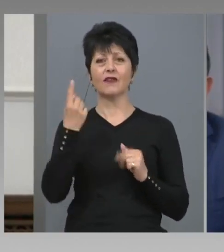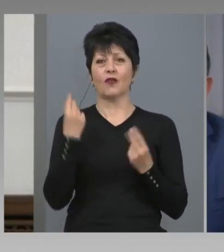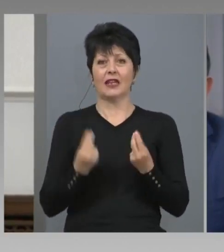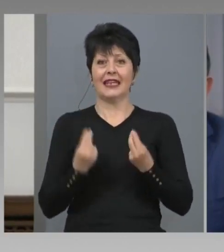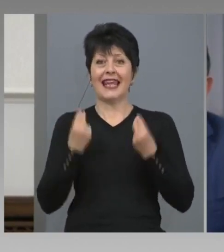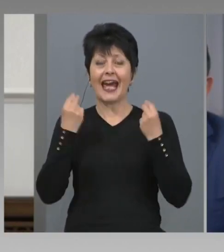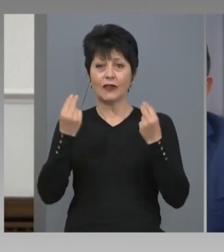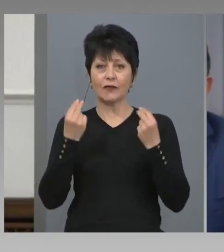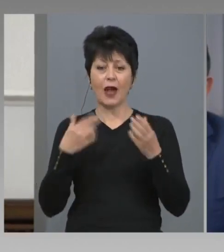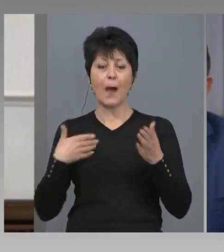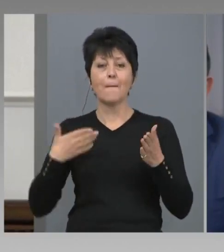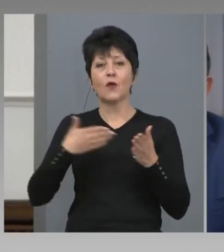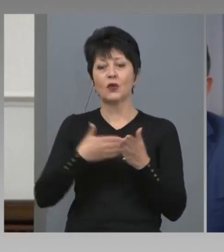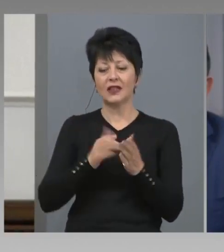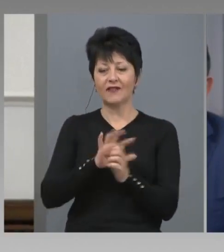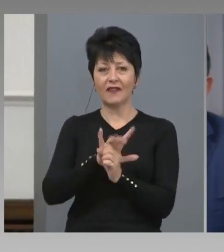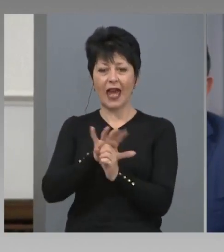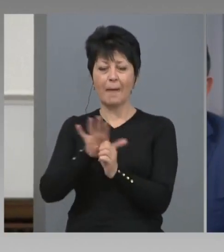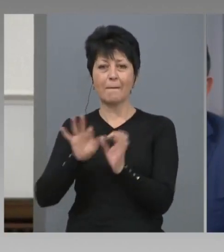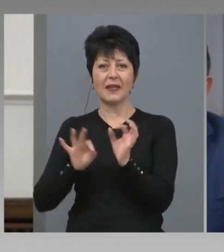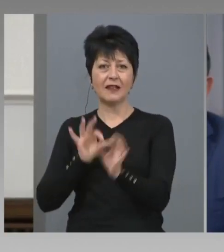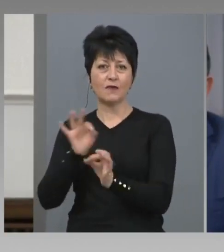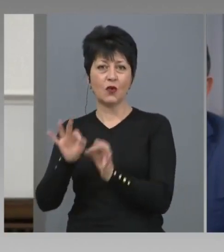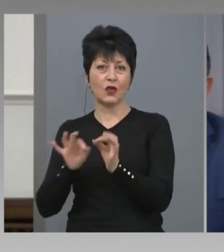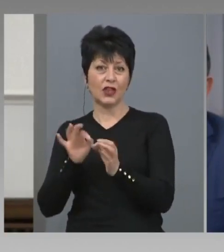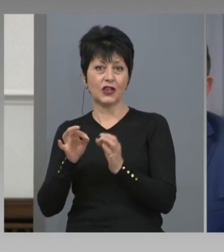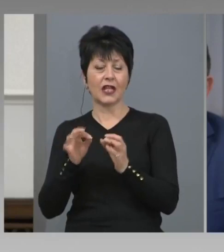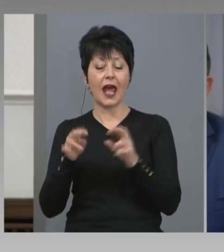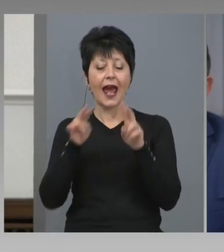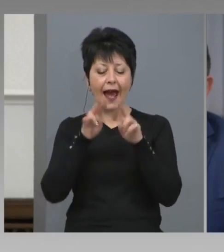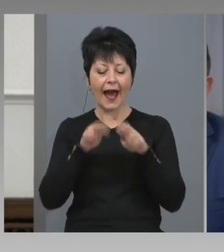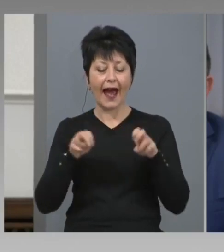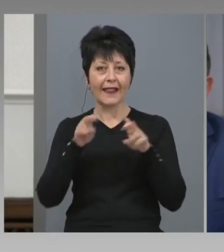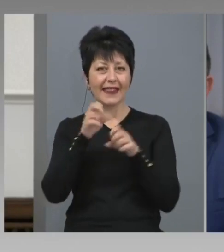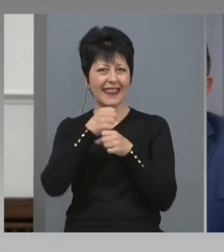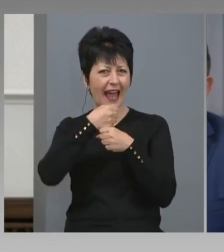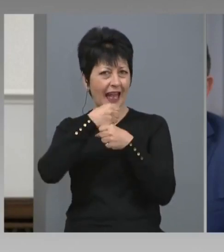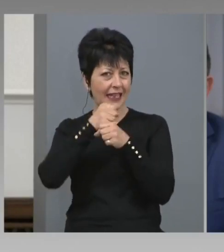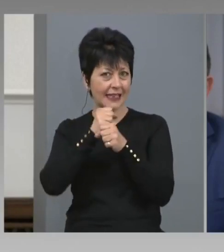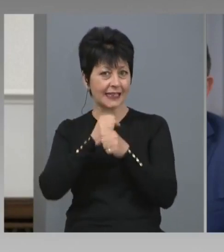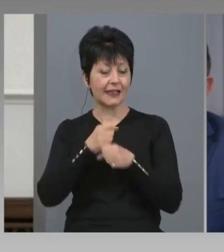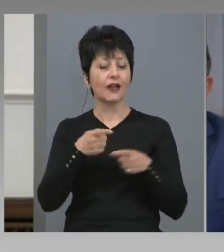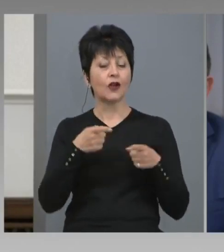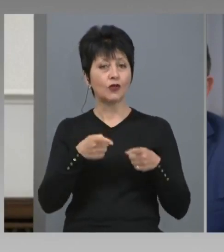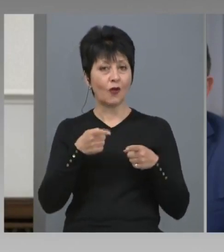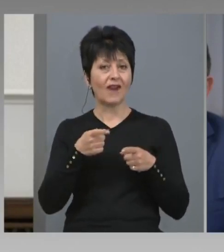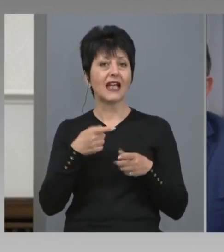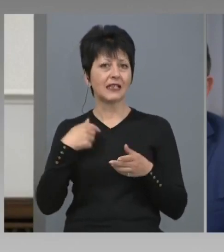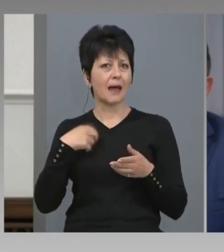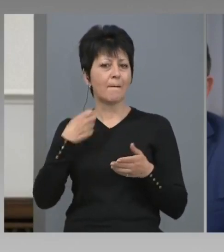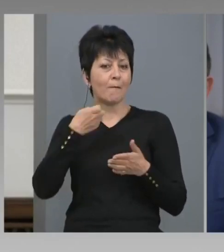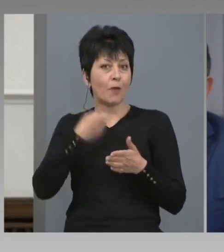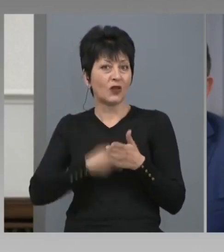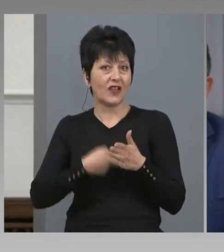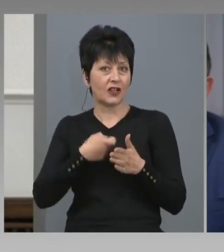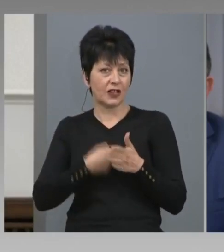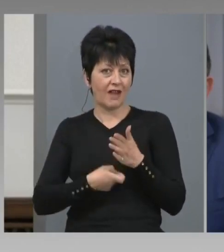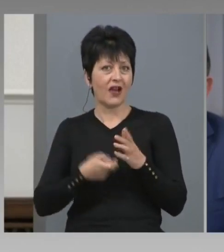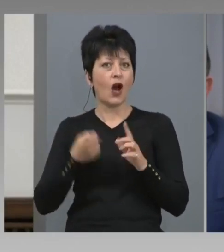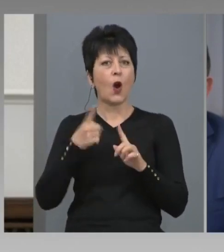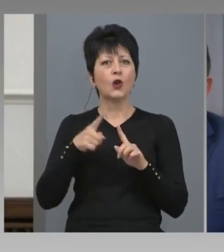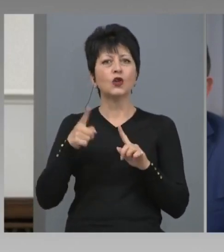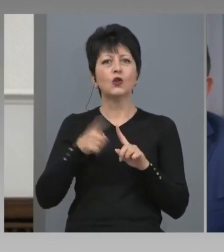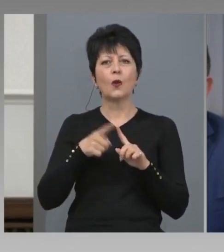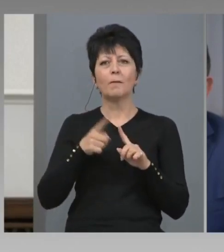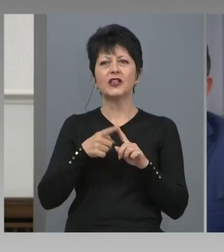противоепидемични анализи и в момента тези наши анализи се потвърждават от Тропически институт